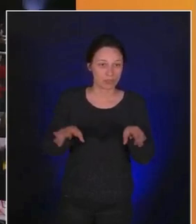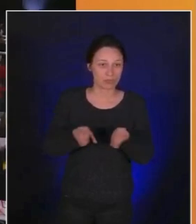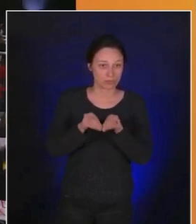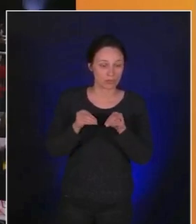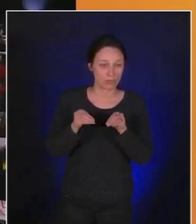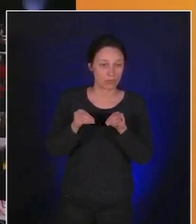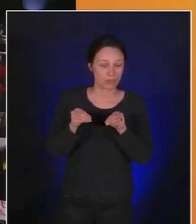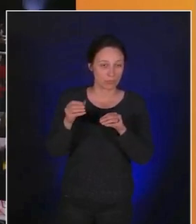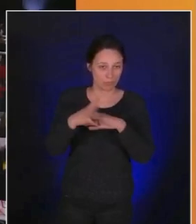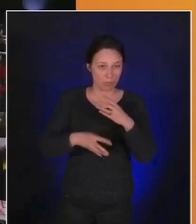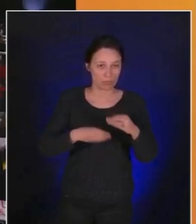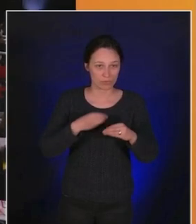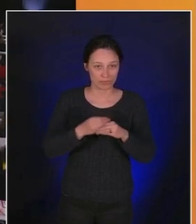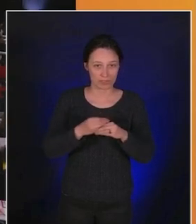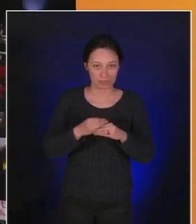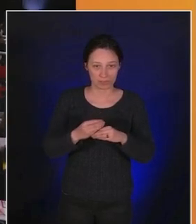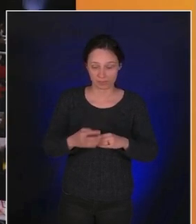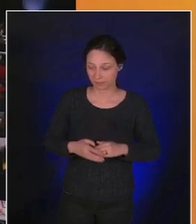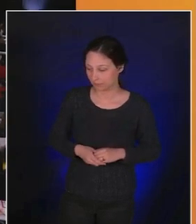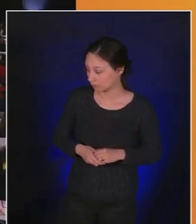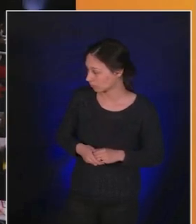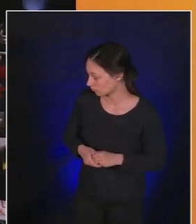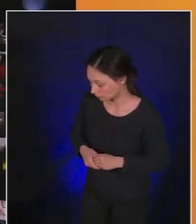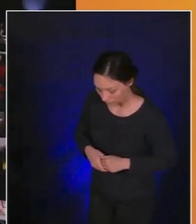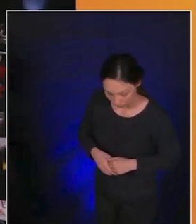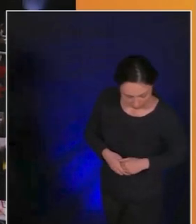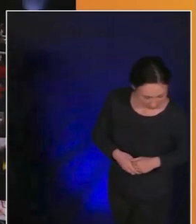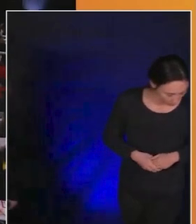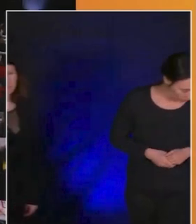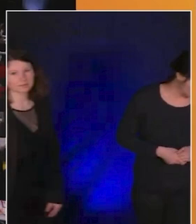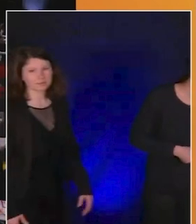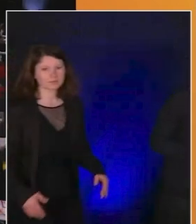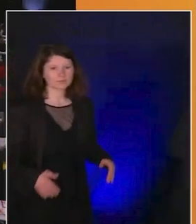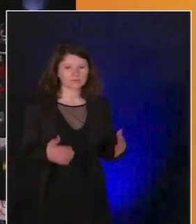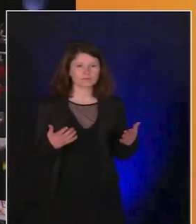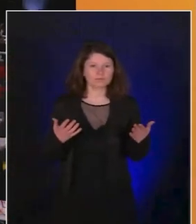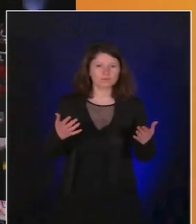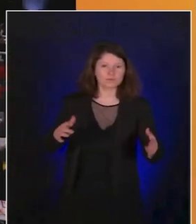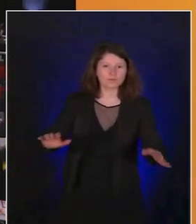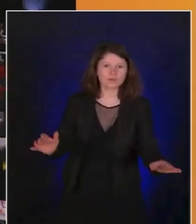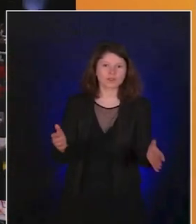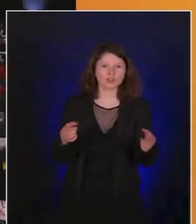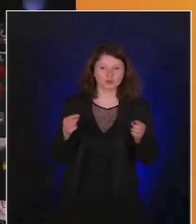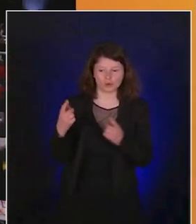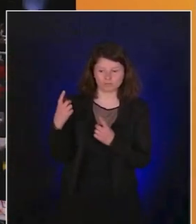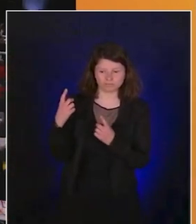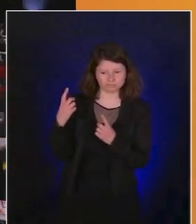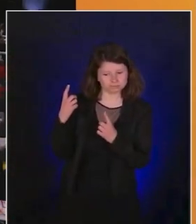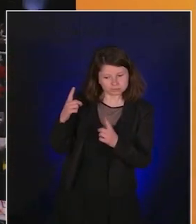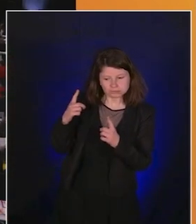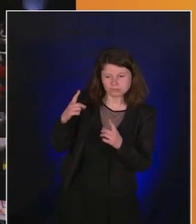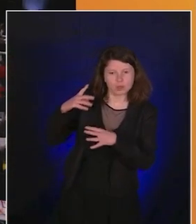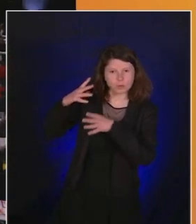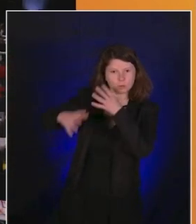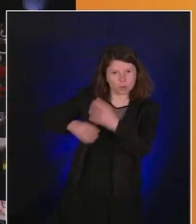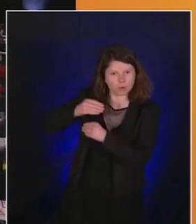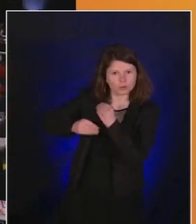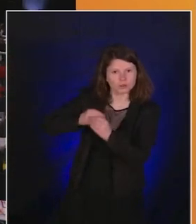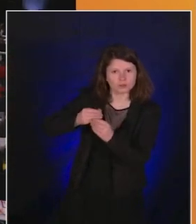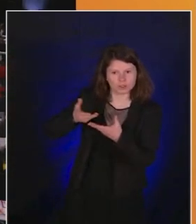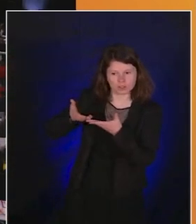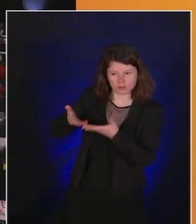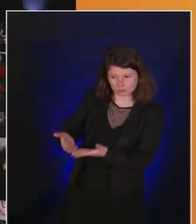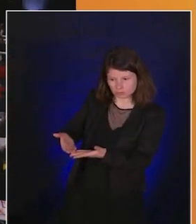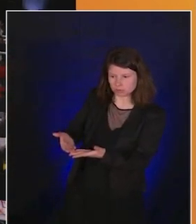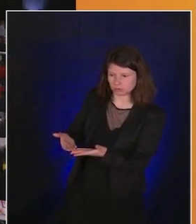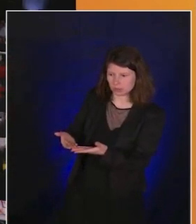tous les conflits du monde passent sous la plume de FSM, son silence sur les événements qui ont ébranlé l'Iran pendant